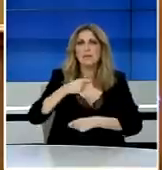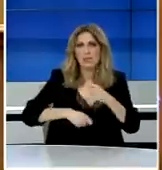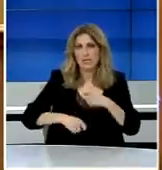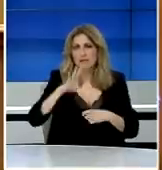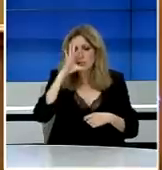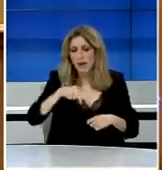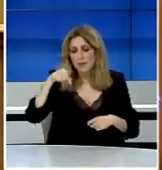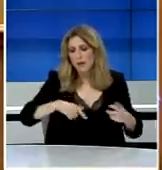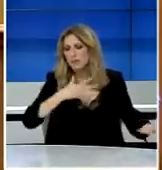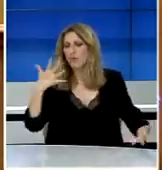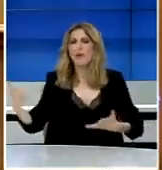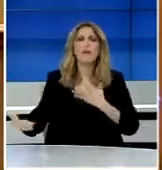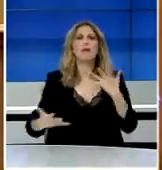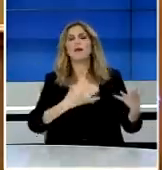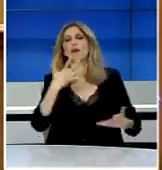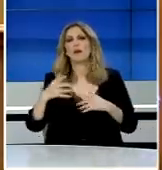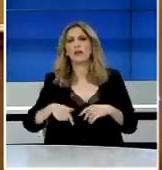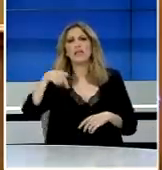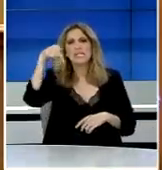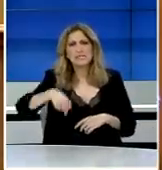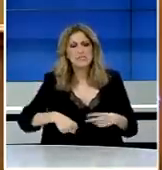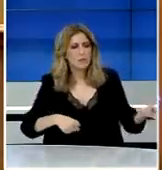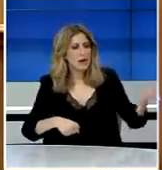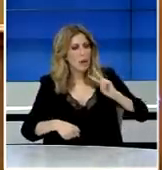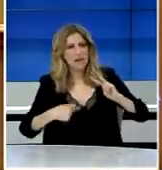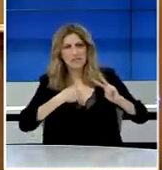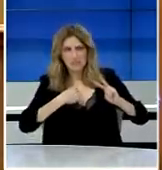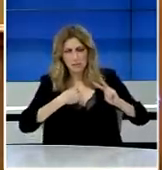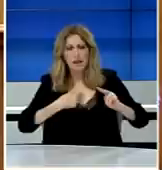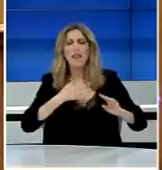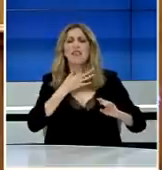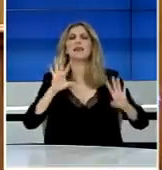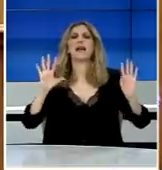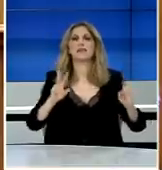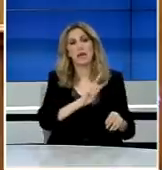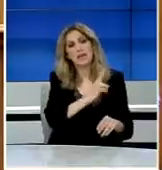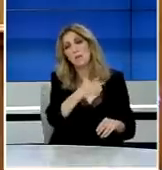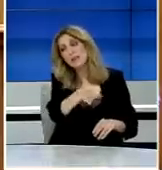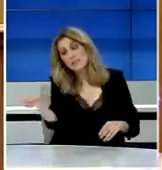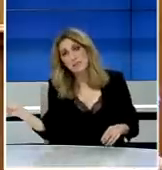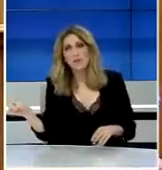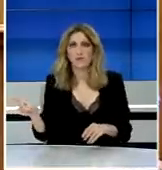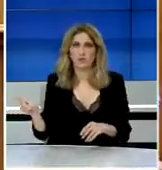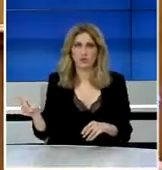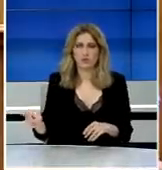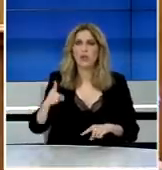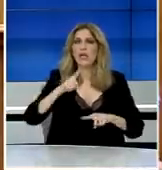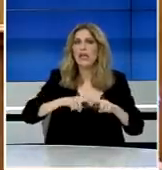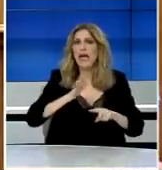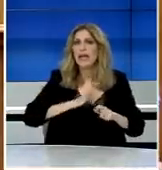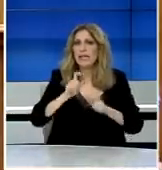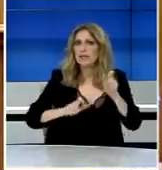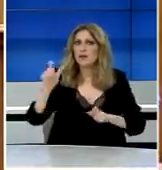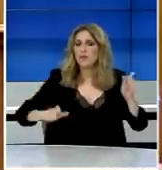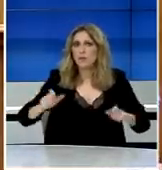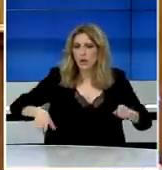μένα. Γιατί βλέπουν από τη μια ότι οι πολίτες δεν έχουν τη δυνατότητα να καταναλώσουν. Και από